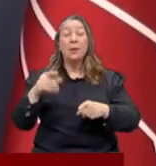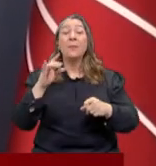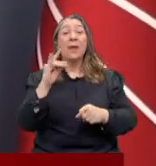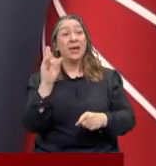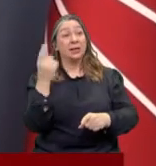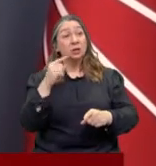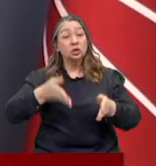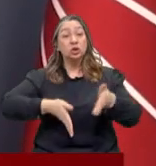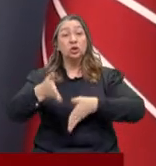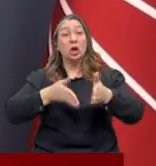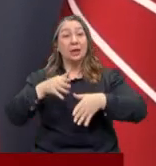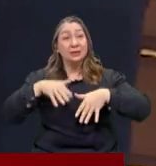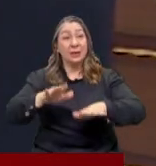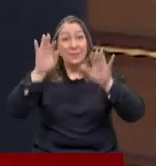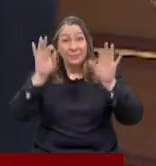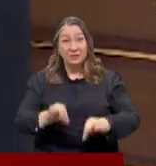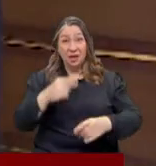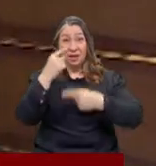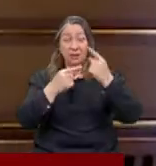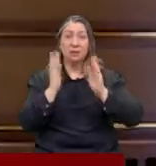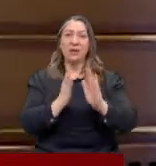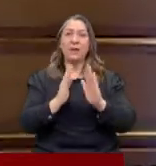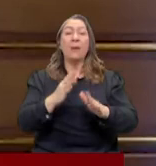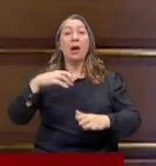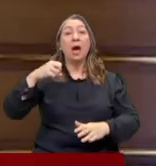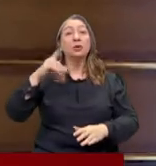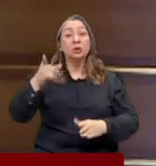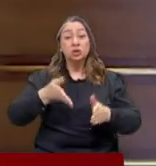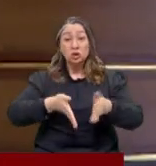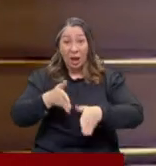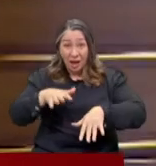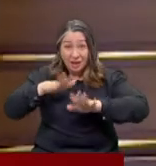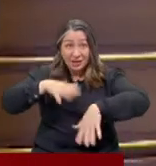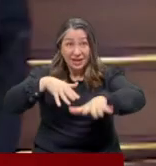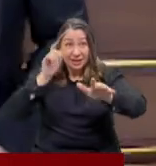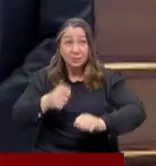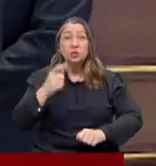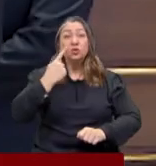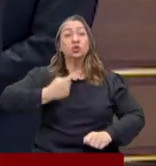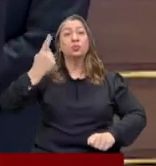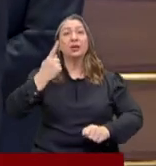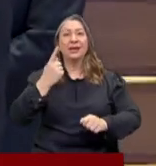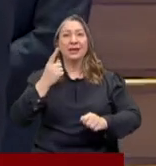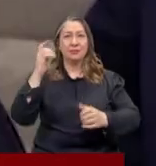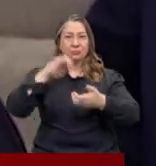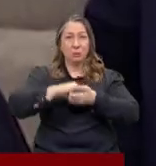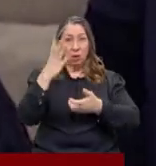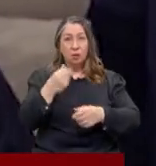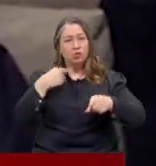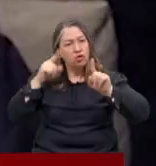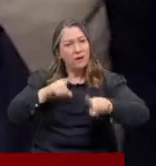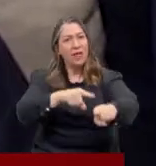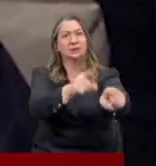muhalefetin sokak hareketi başlatacağına yönelik iddiayı da sürdürdü. Erdoğan sokağa çıkarsanız Cumhur İttifakı olarak kovalarız demiş, muhalefet